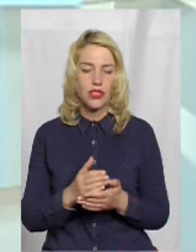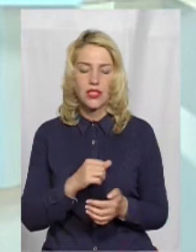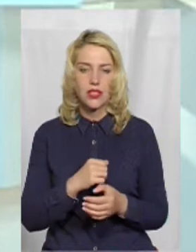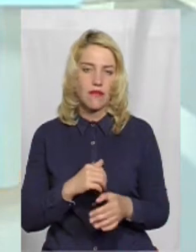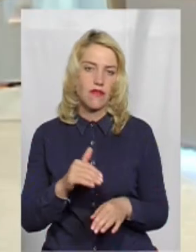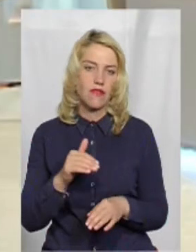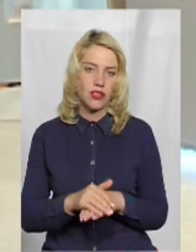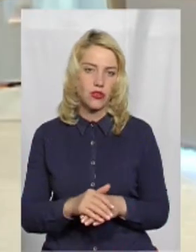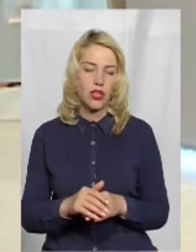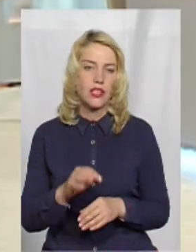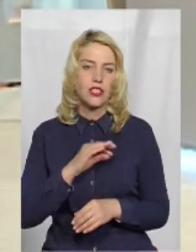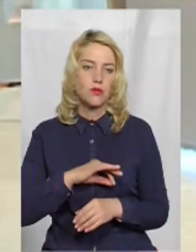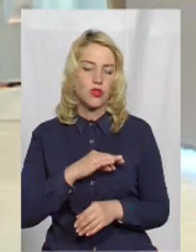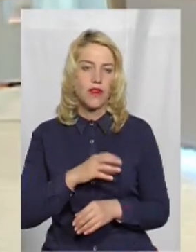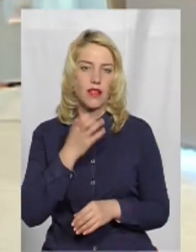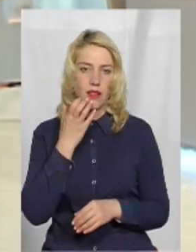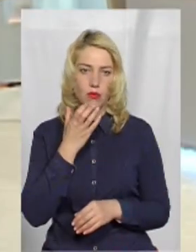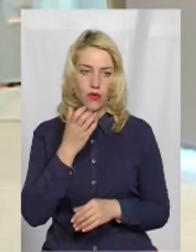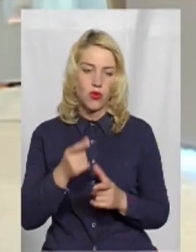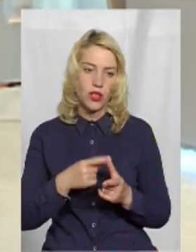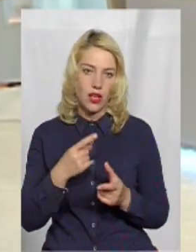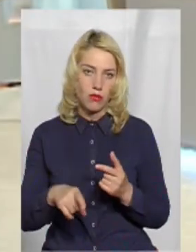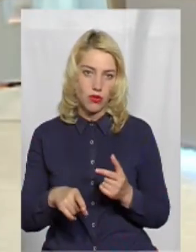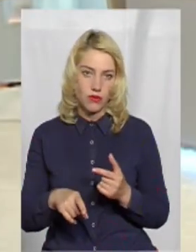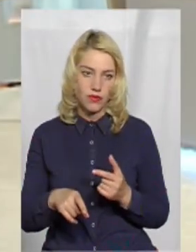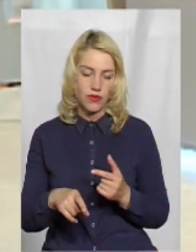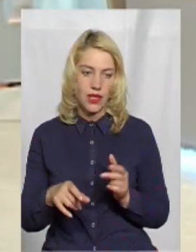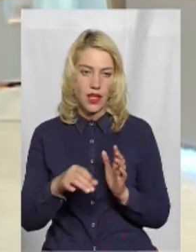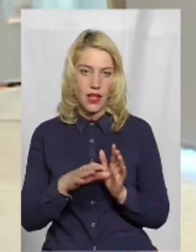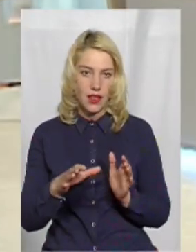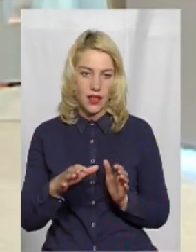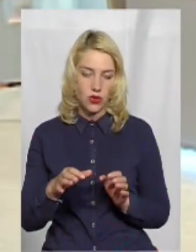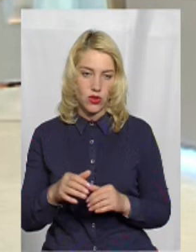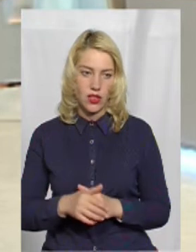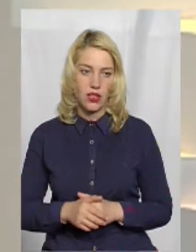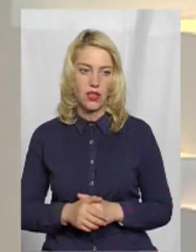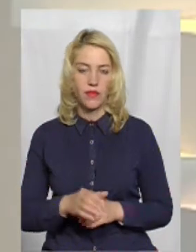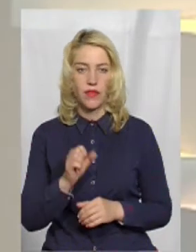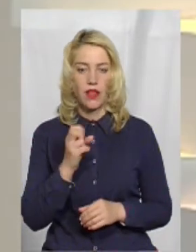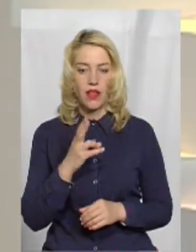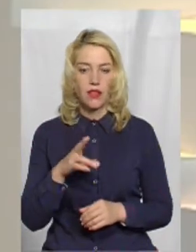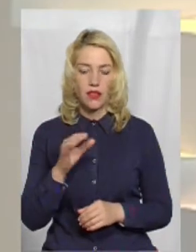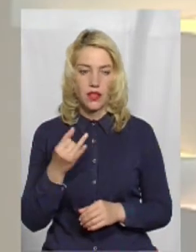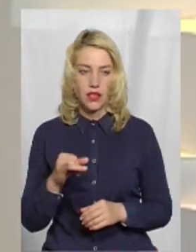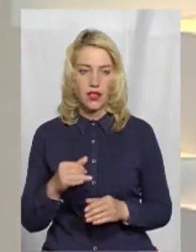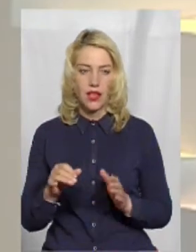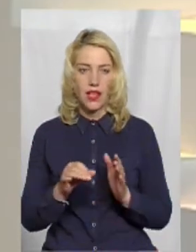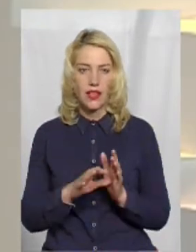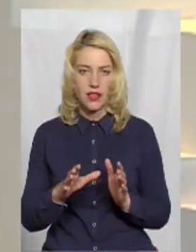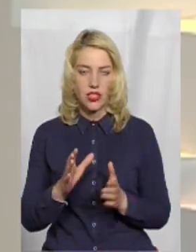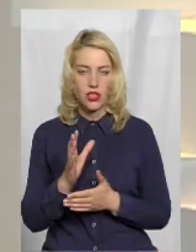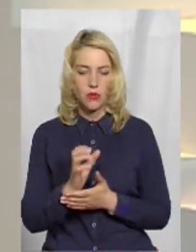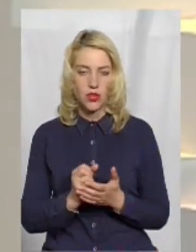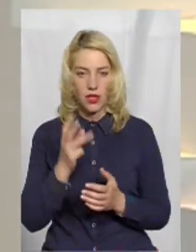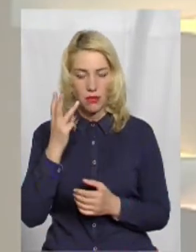споживання енергії теплової або електроенергії. Андрію, от енергетичний потенціал